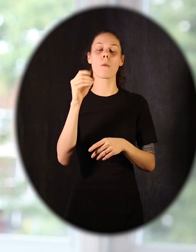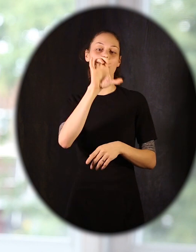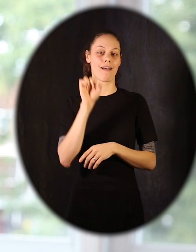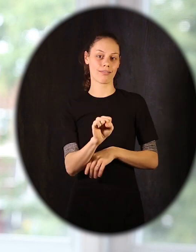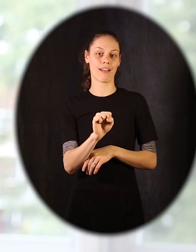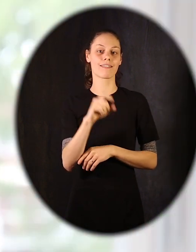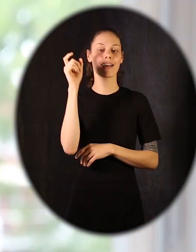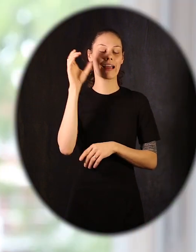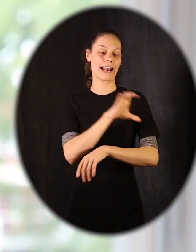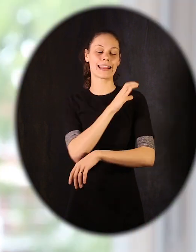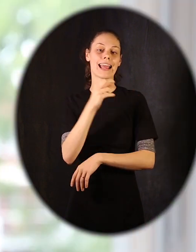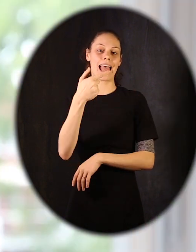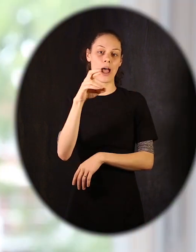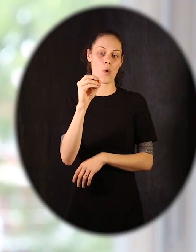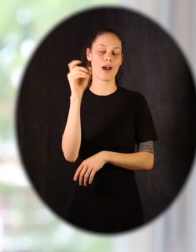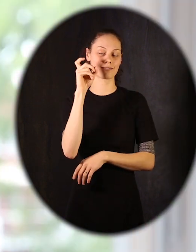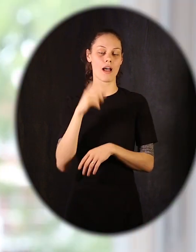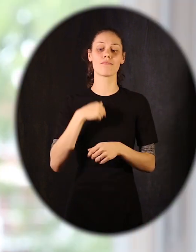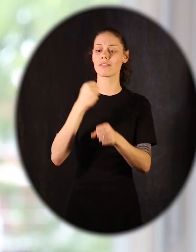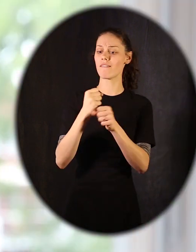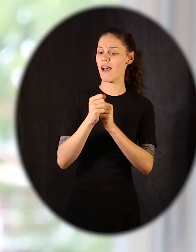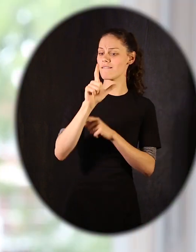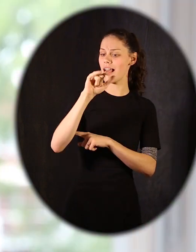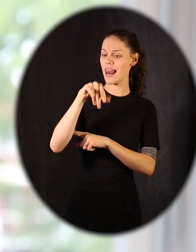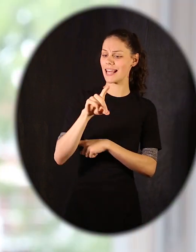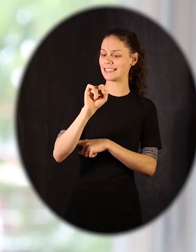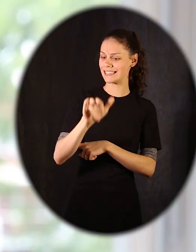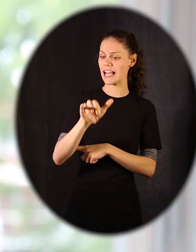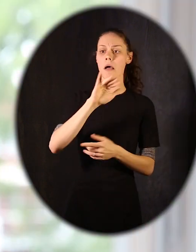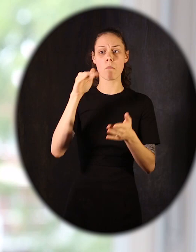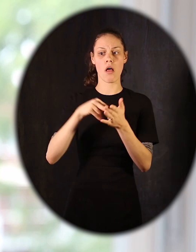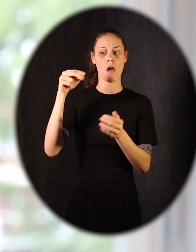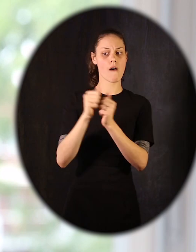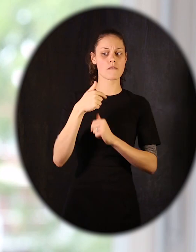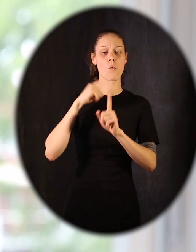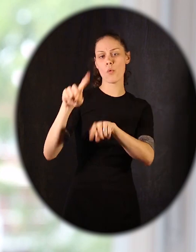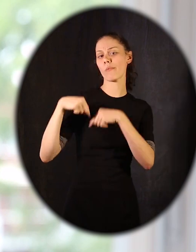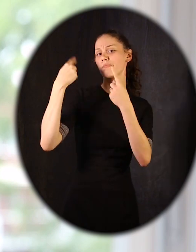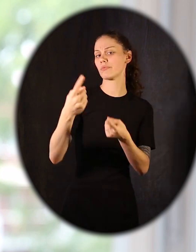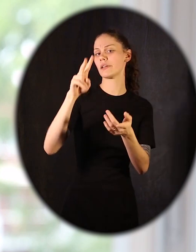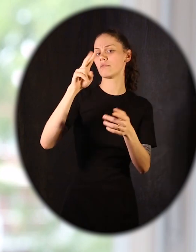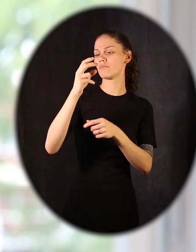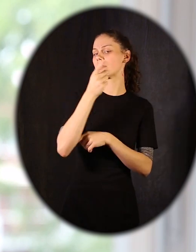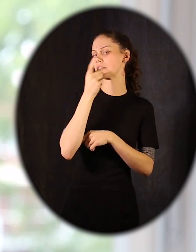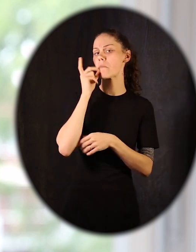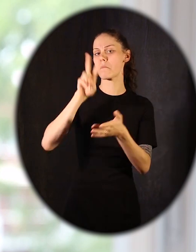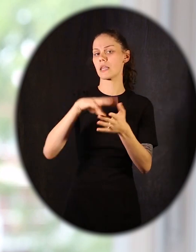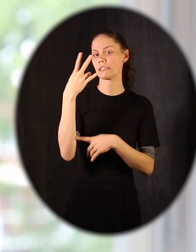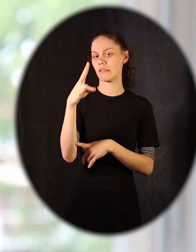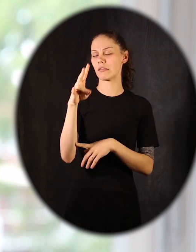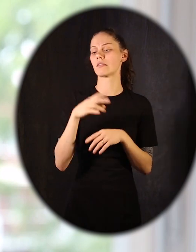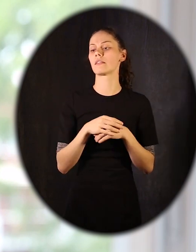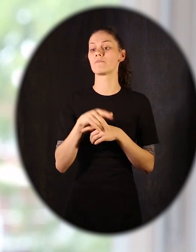clinique Ergo Expert. Moi, je travaille avec Lindsay, qui est à Montréal-Nord avec moi depuis décembre 2017.